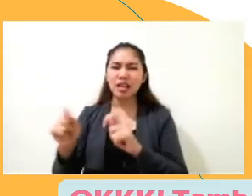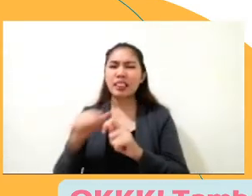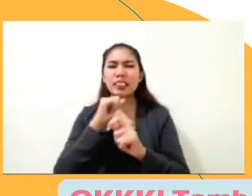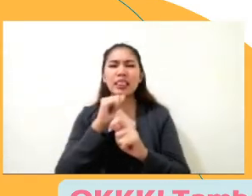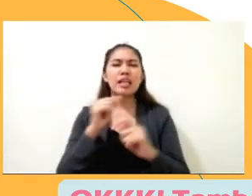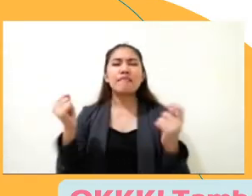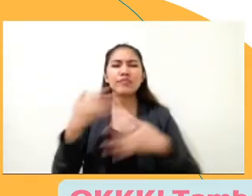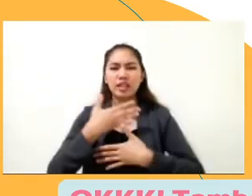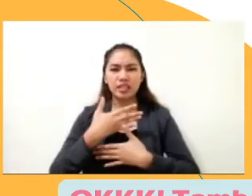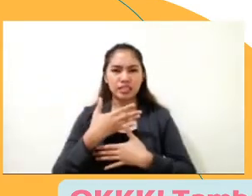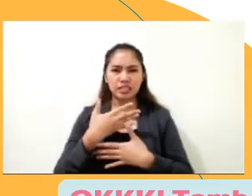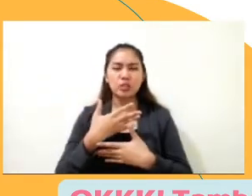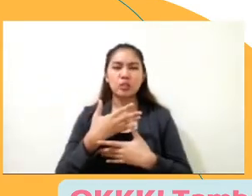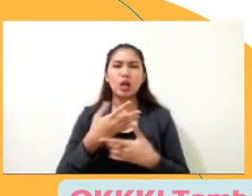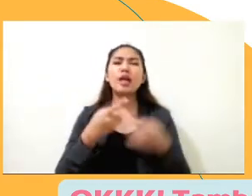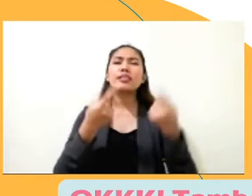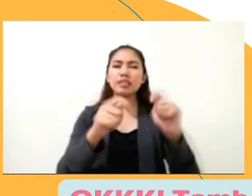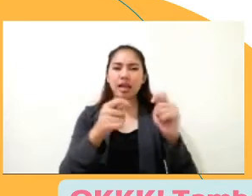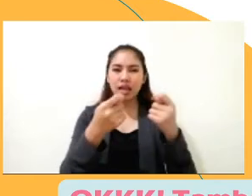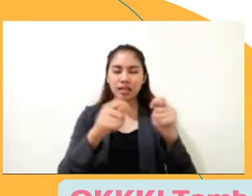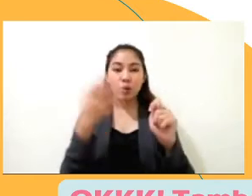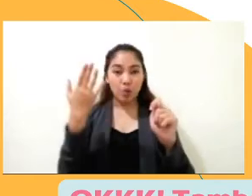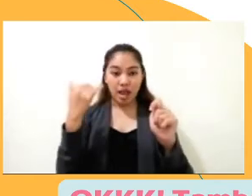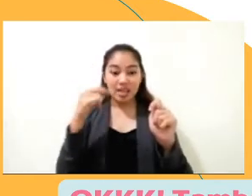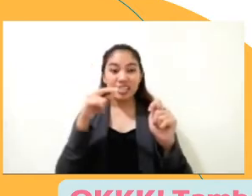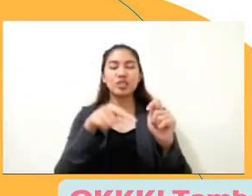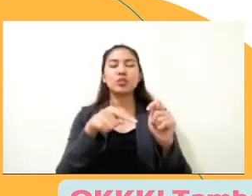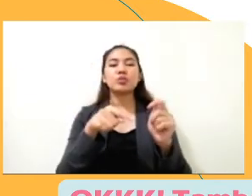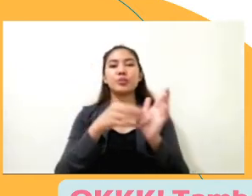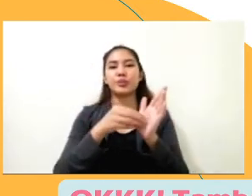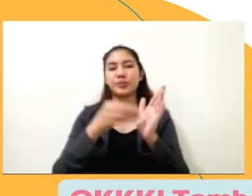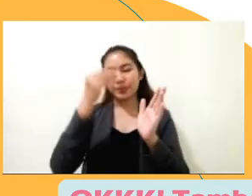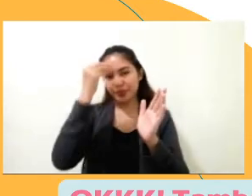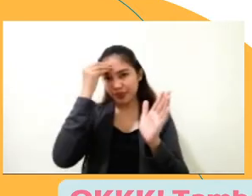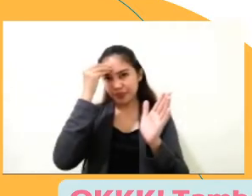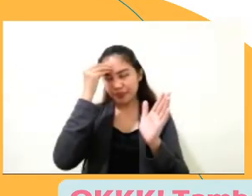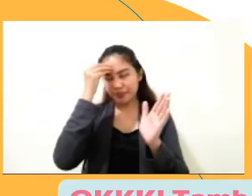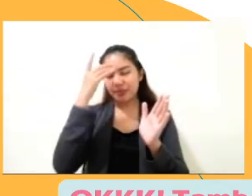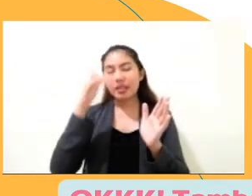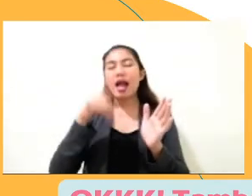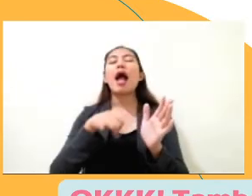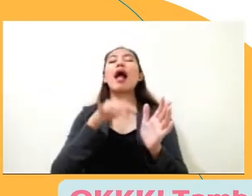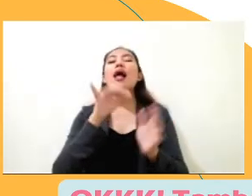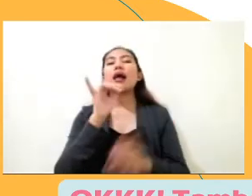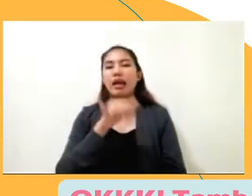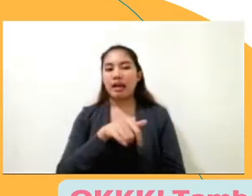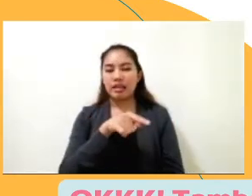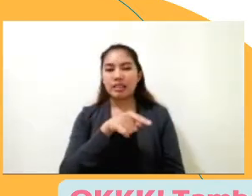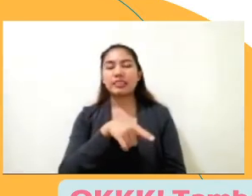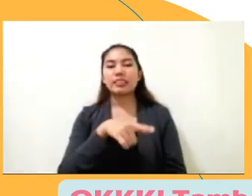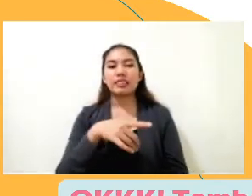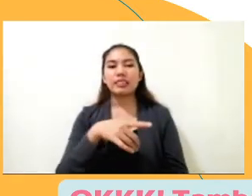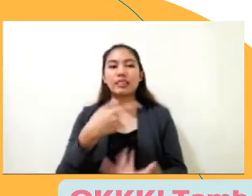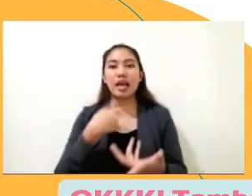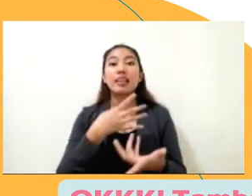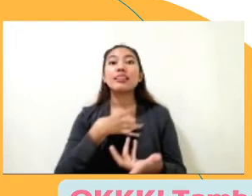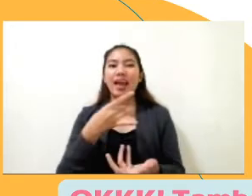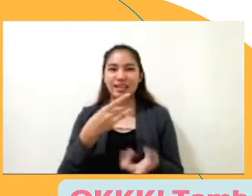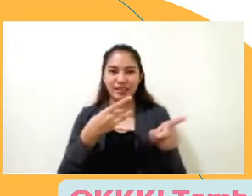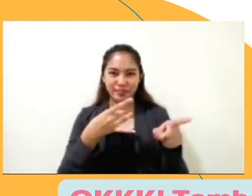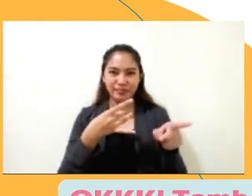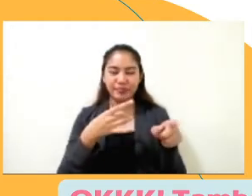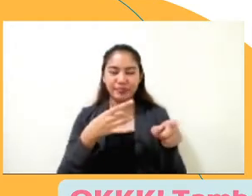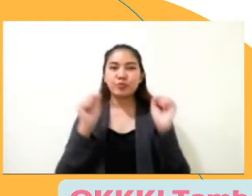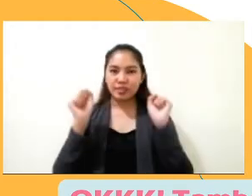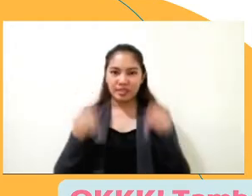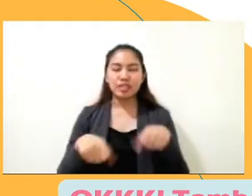magkamali, subukan mo. Kasi dyan mo rin malalaman minsan, okay, gusto ko pala itong ginagawa ko na to. Okay, pwede ko